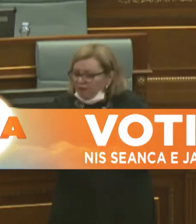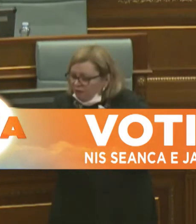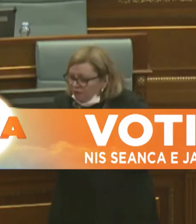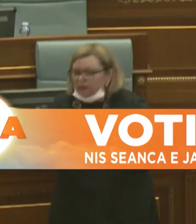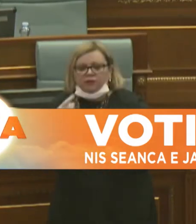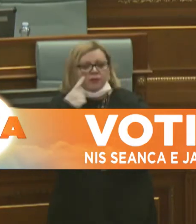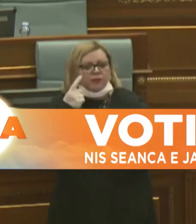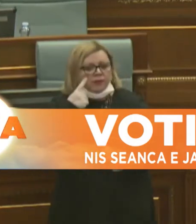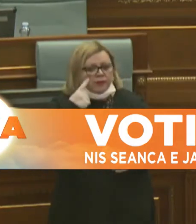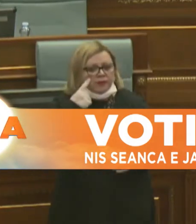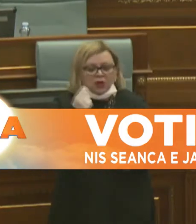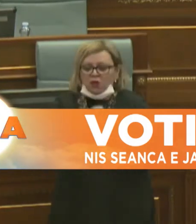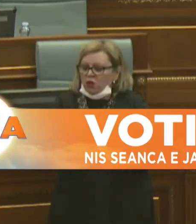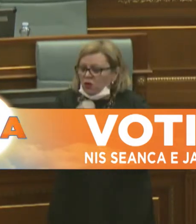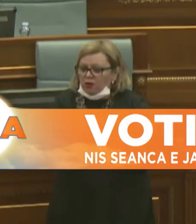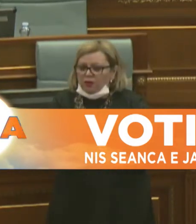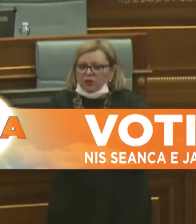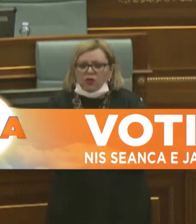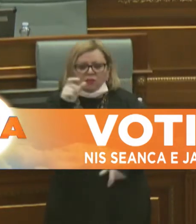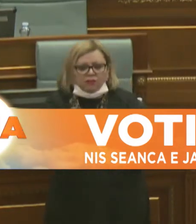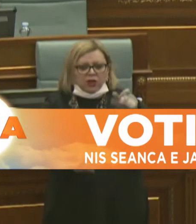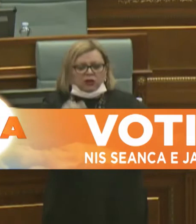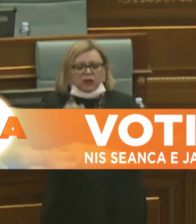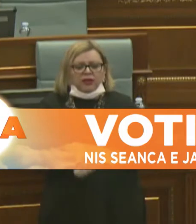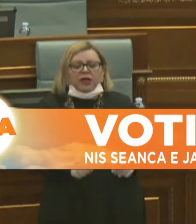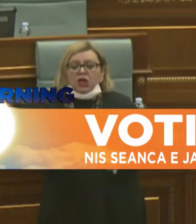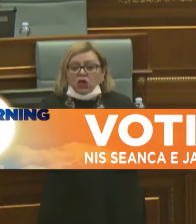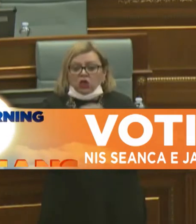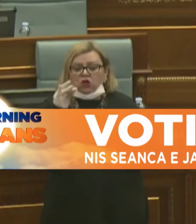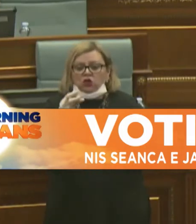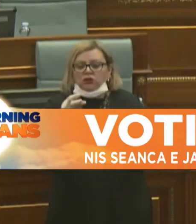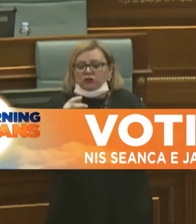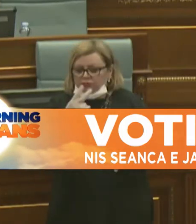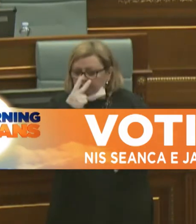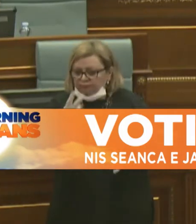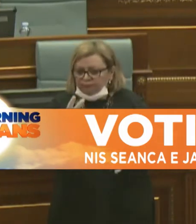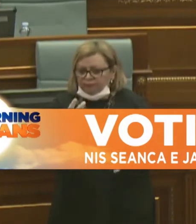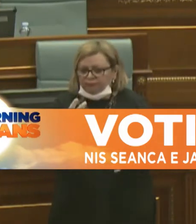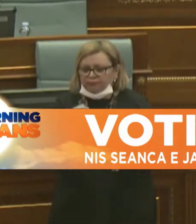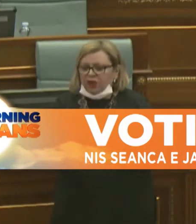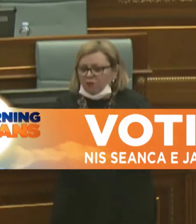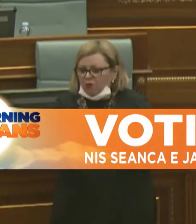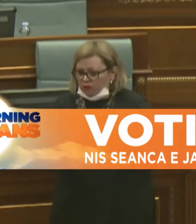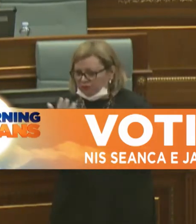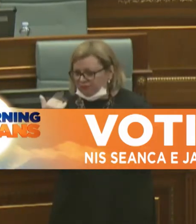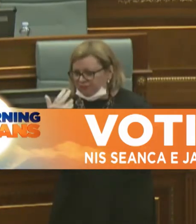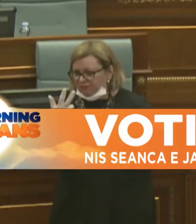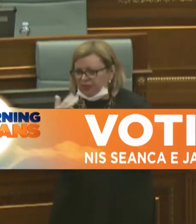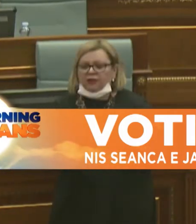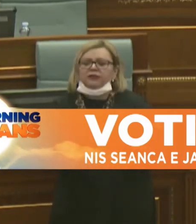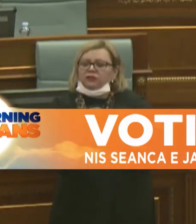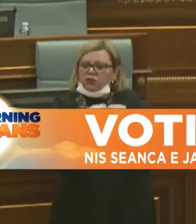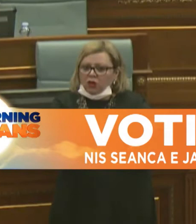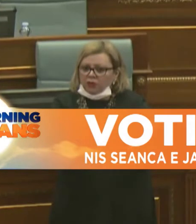i përpjekjeve dhe veprime me sfond populist e ideologjik, si që kemi parë në këta muaj, do të